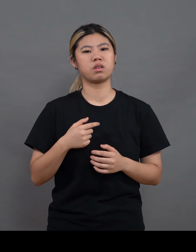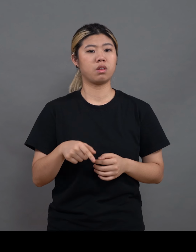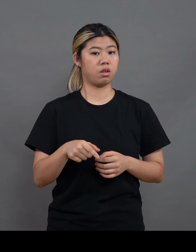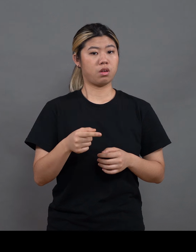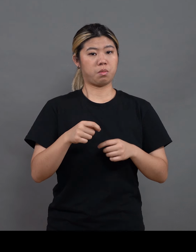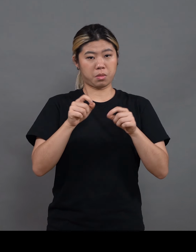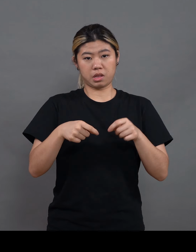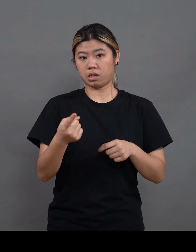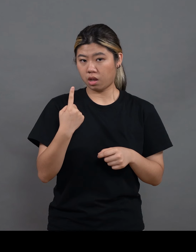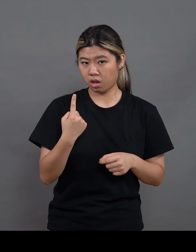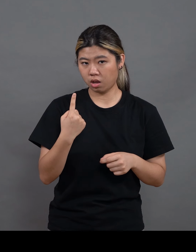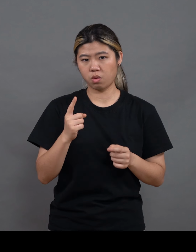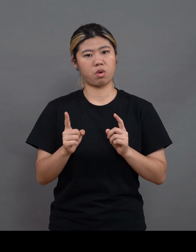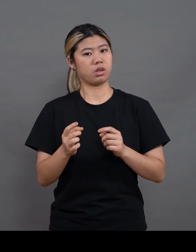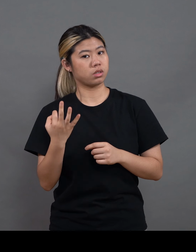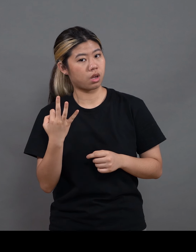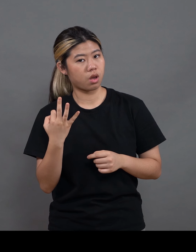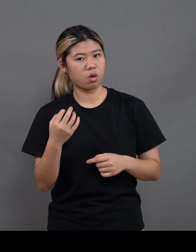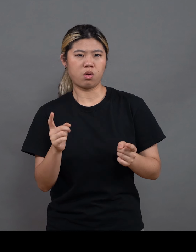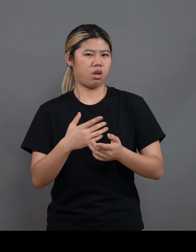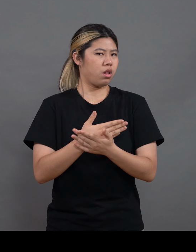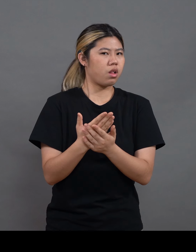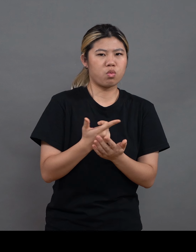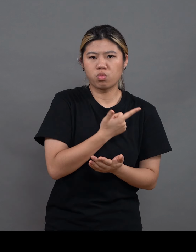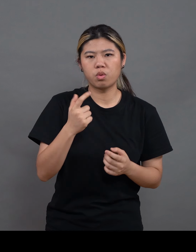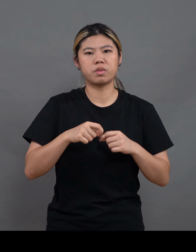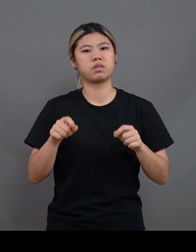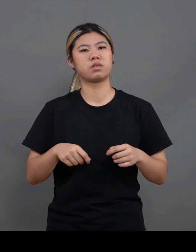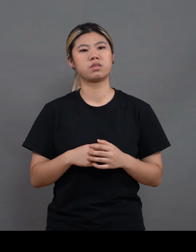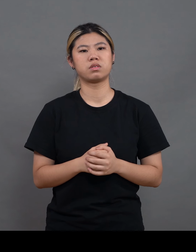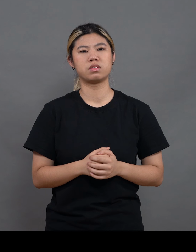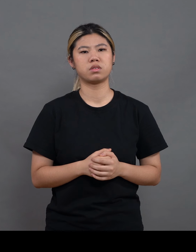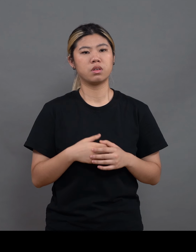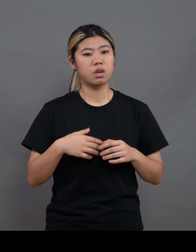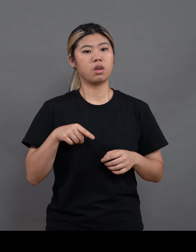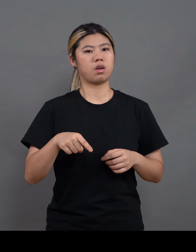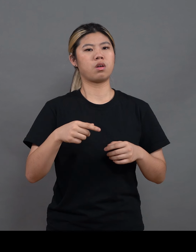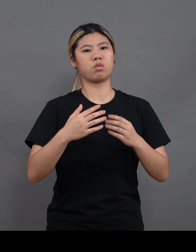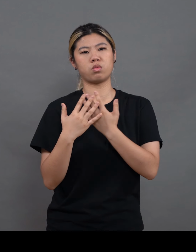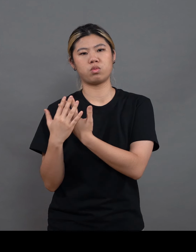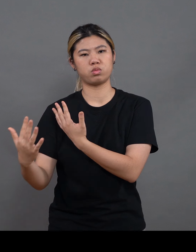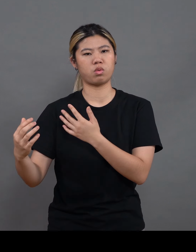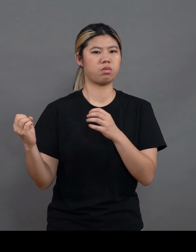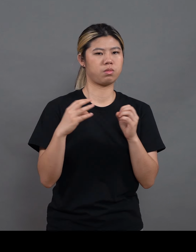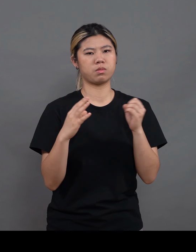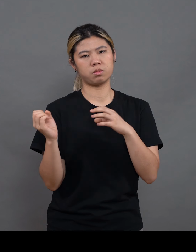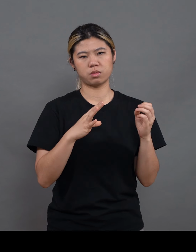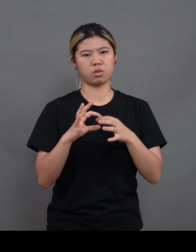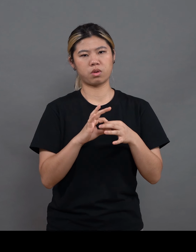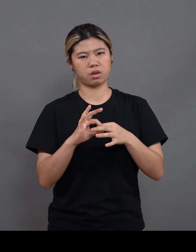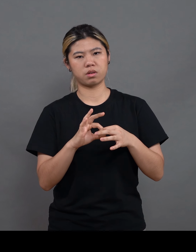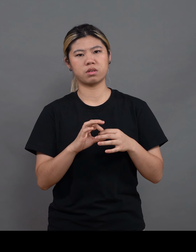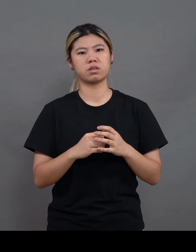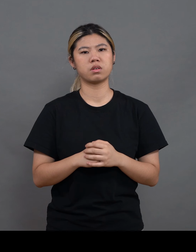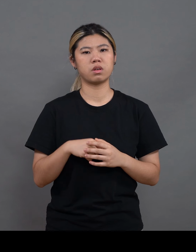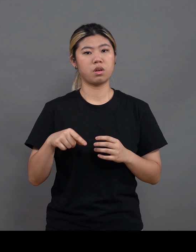表达。它是一个问题，它是3个问题或者更多的问题，然后它和观众是一种问答关